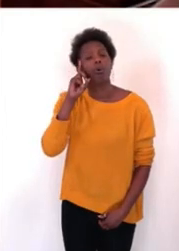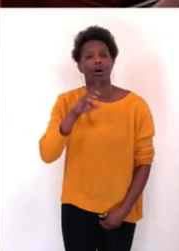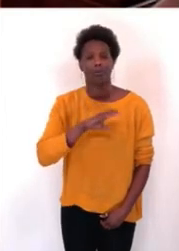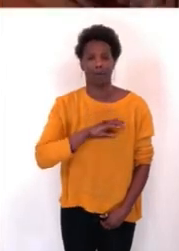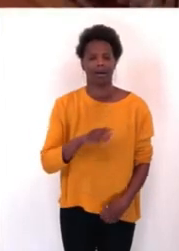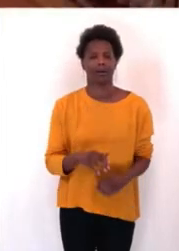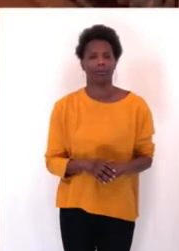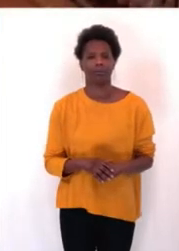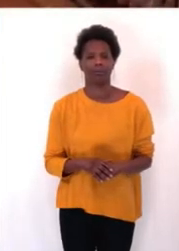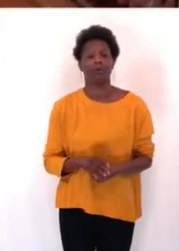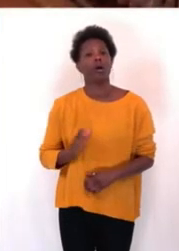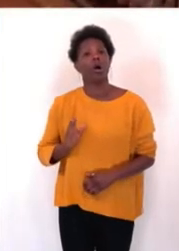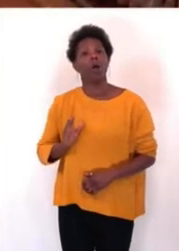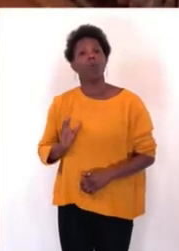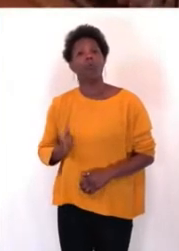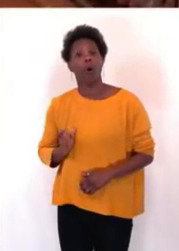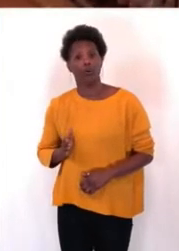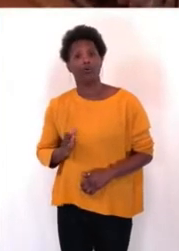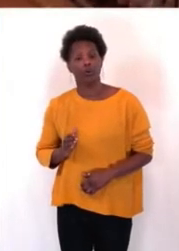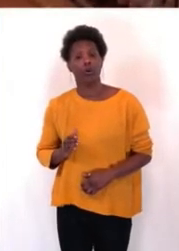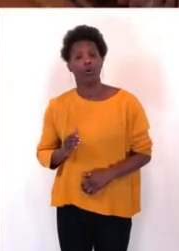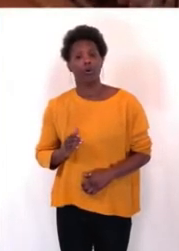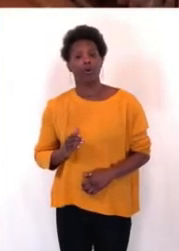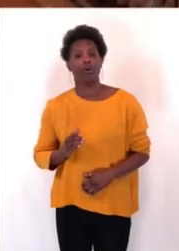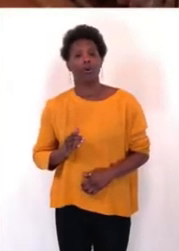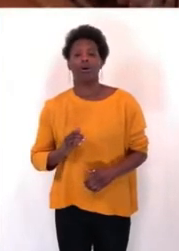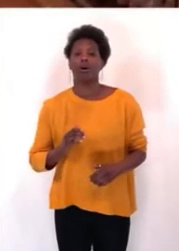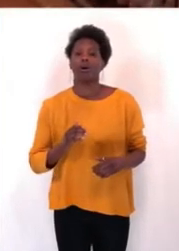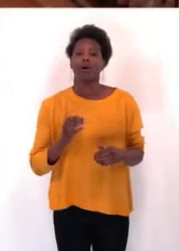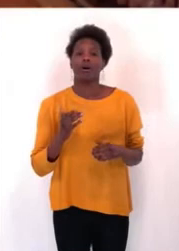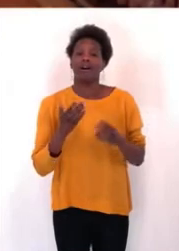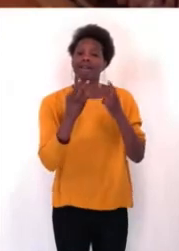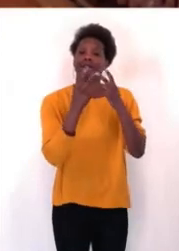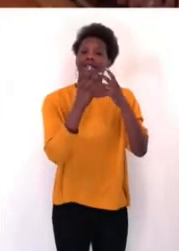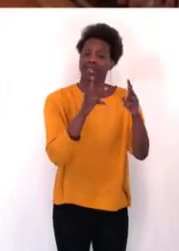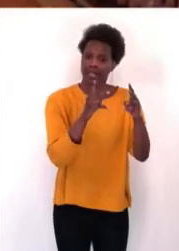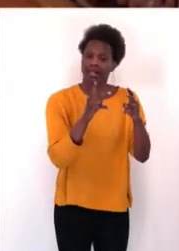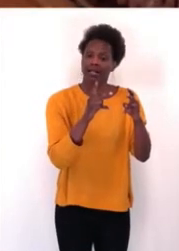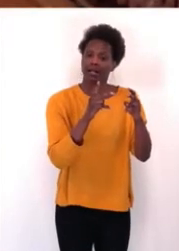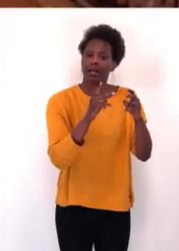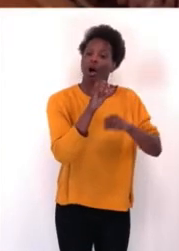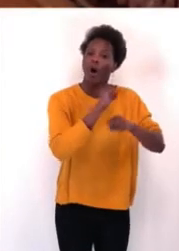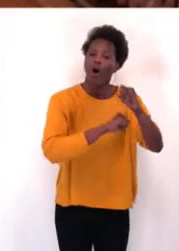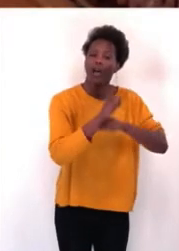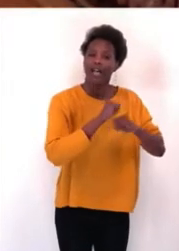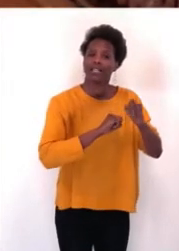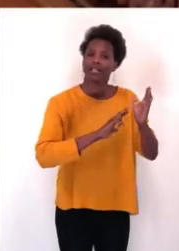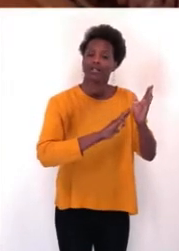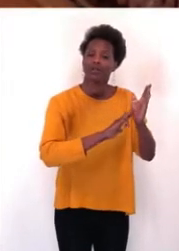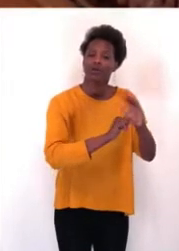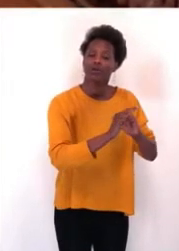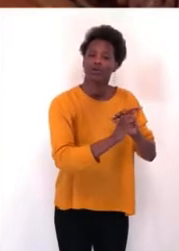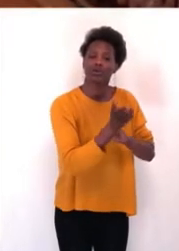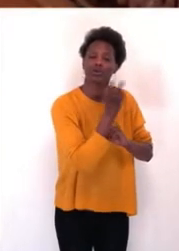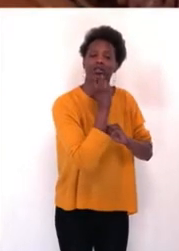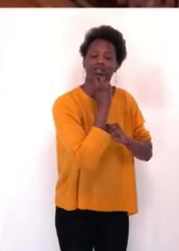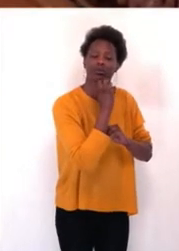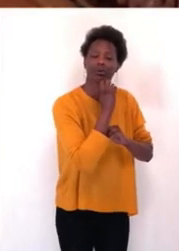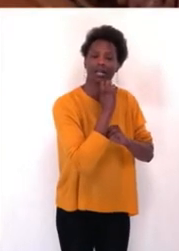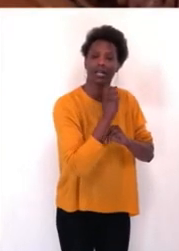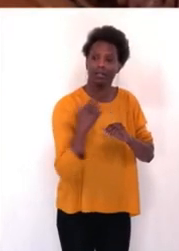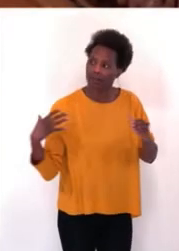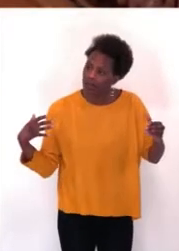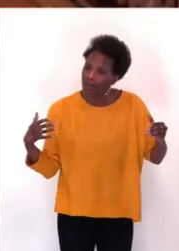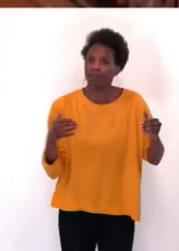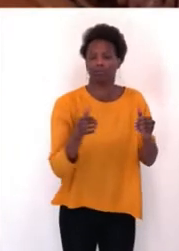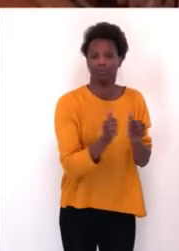citoyennes. Je suis intimement convaincue des bienfaits de la démocratie participative pour favoriser